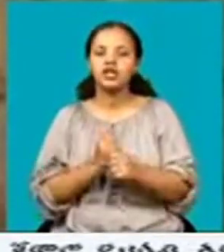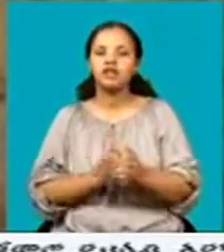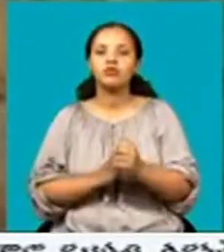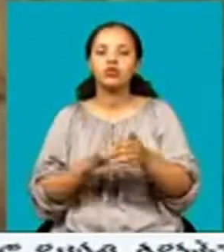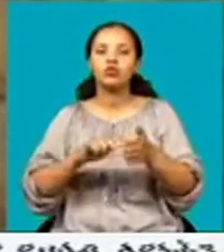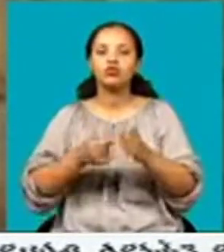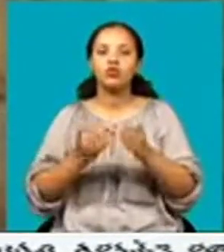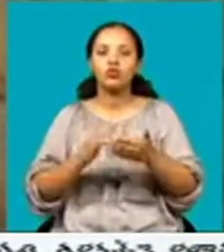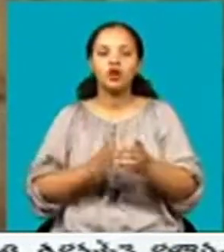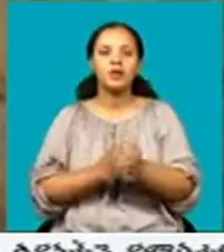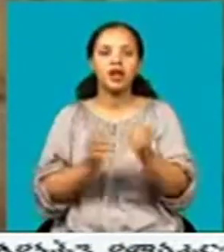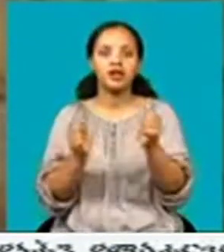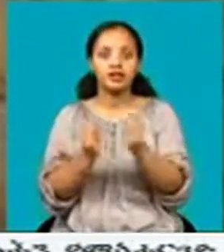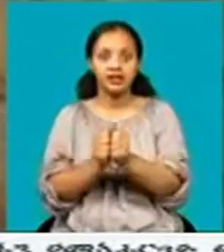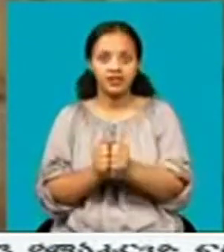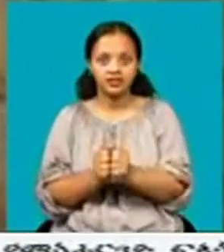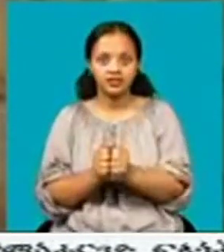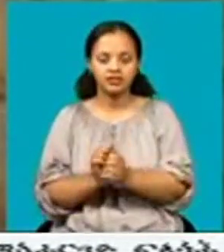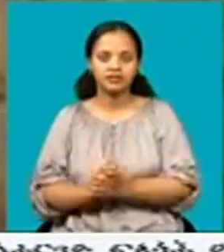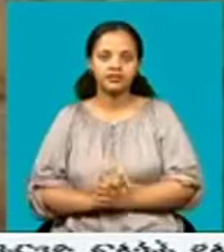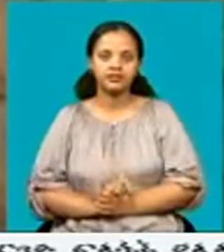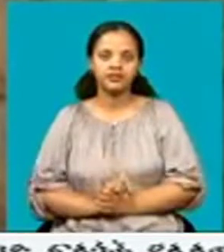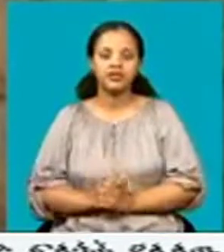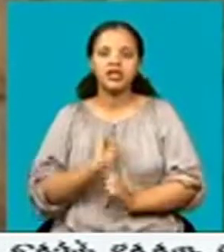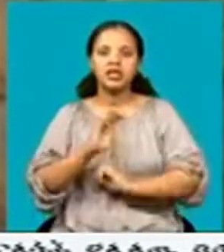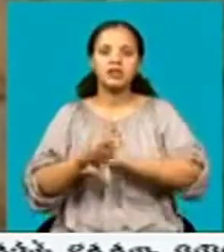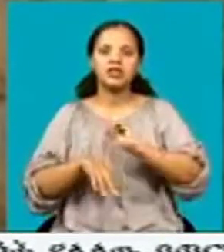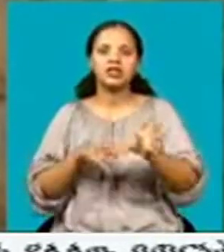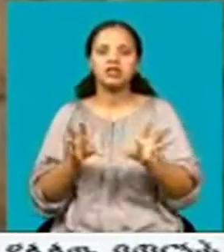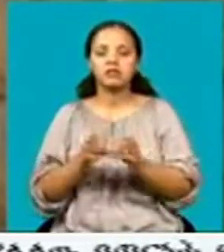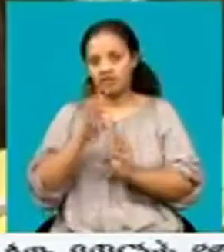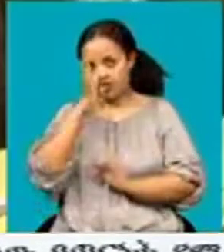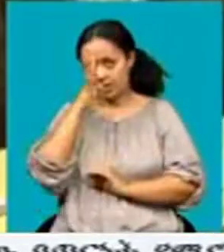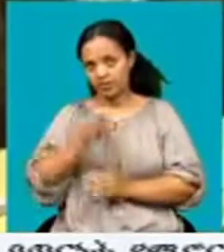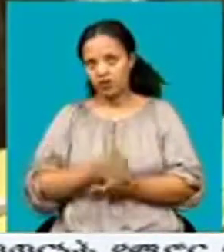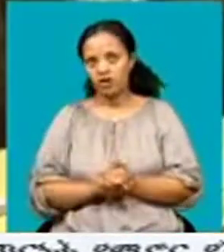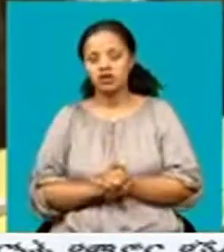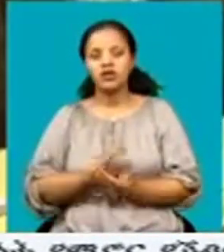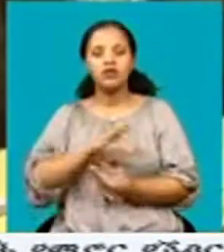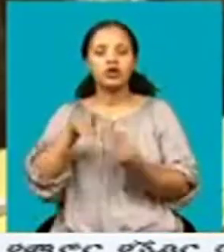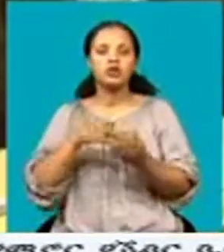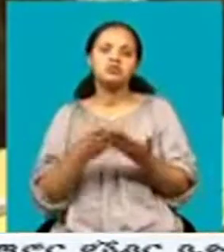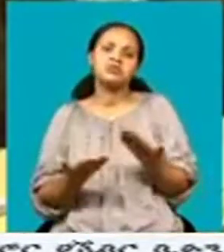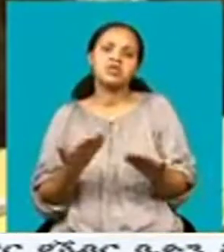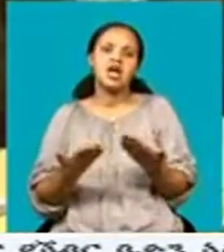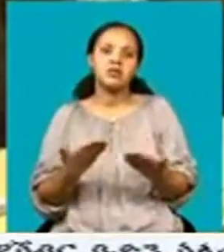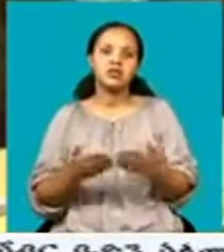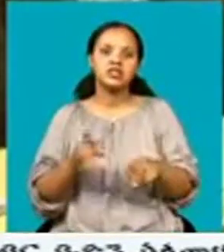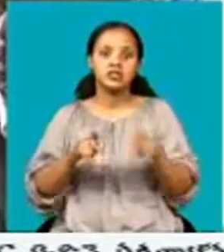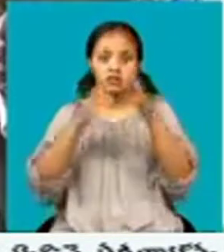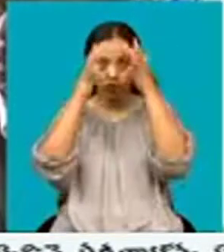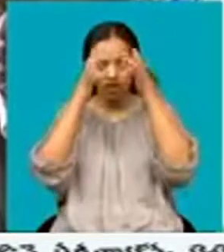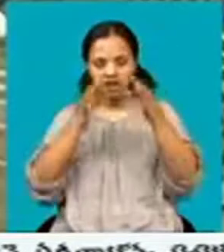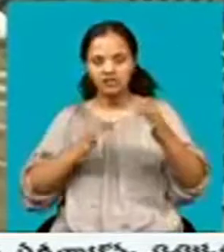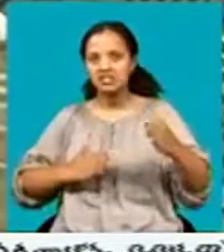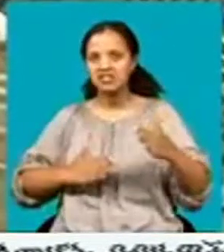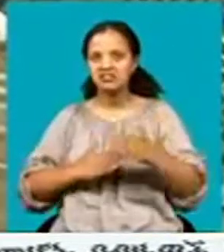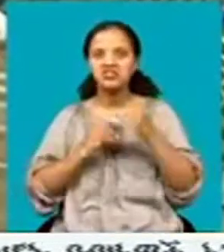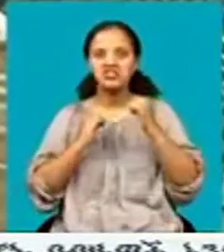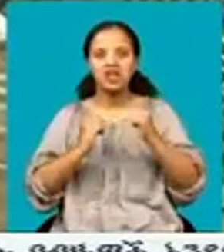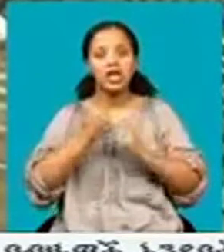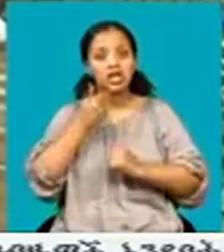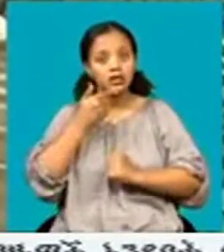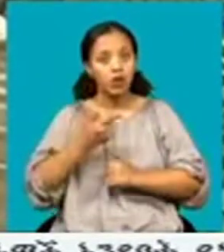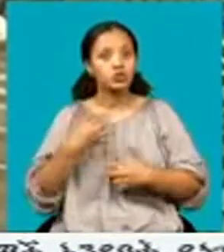ቁልፍ ከሆኑ አመራሮች ጋር የምክክር መድረክ ነው የተፈጠረው። በክልሉ ምናልባትም ሕዝበ ውሳኔውን ሊያደናቅፉ ይችላሉ